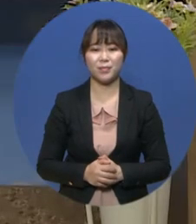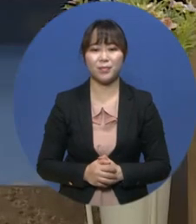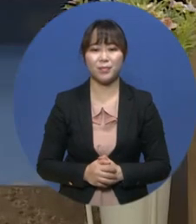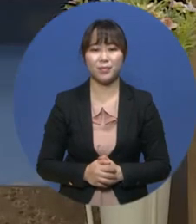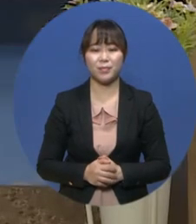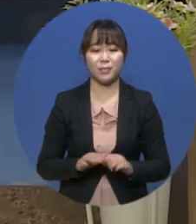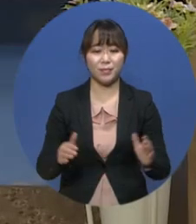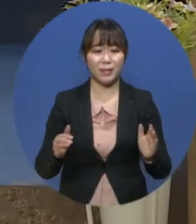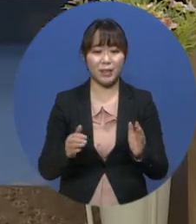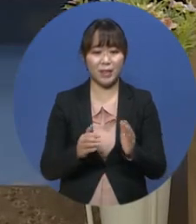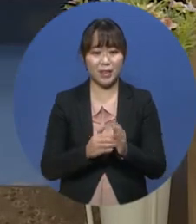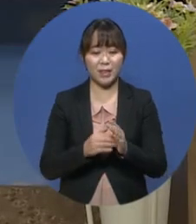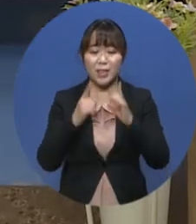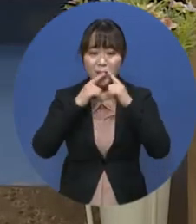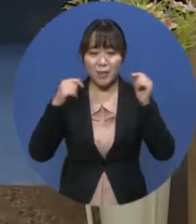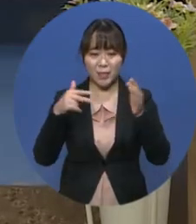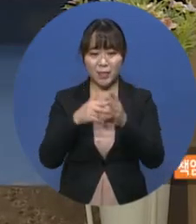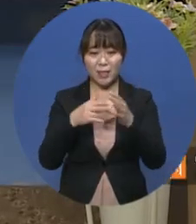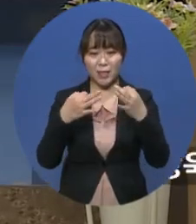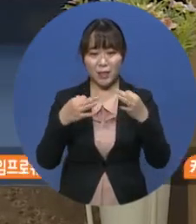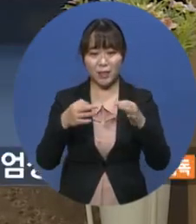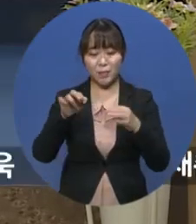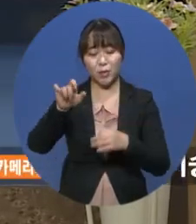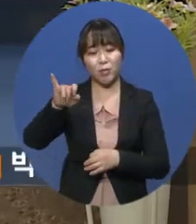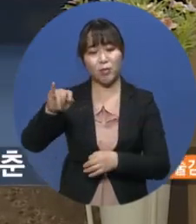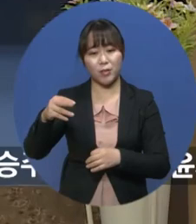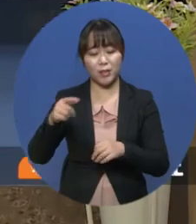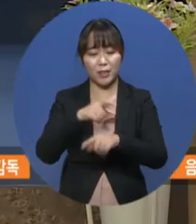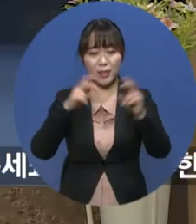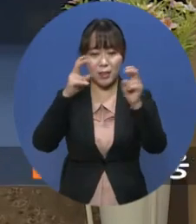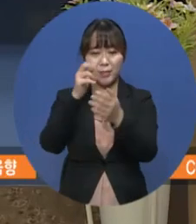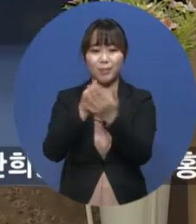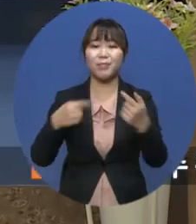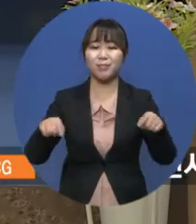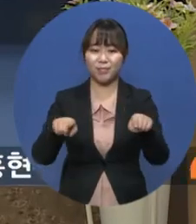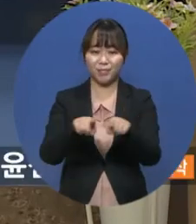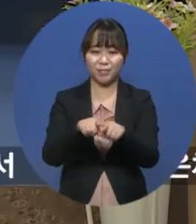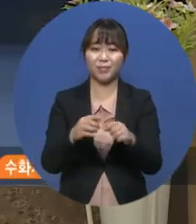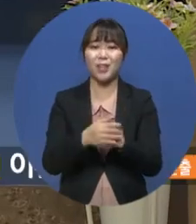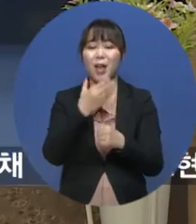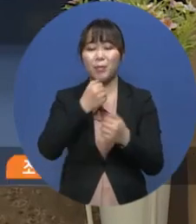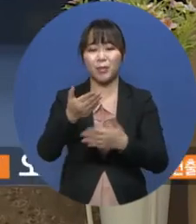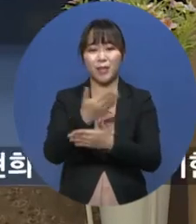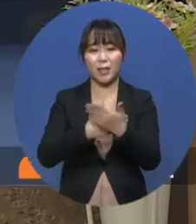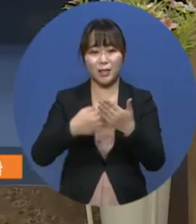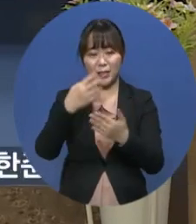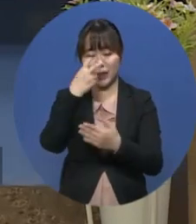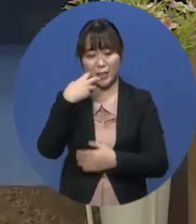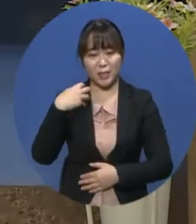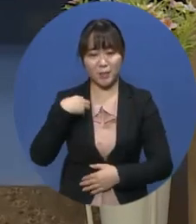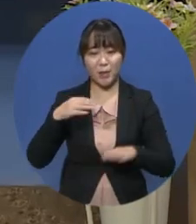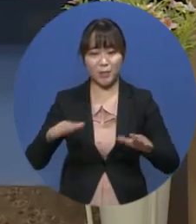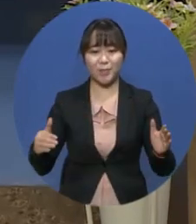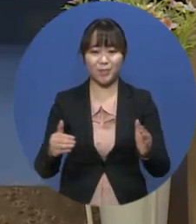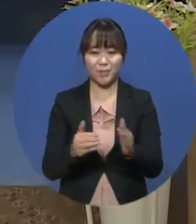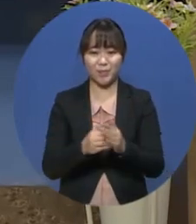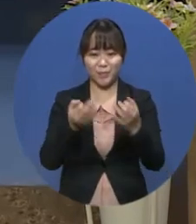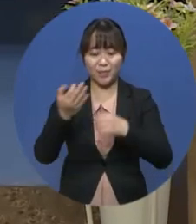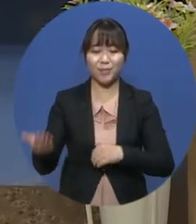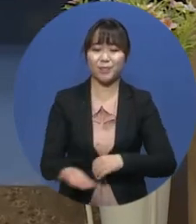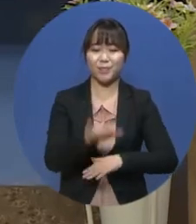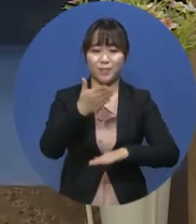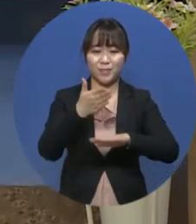네 지금까지 수마일 재단 김건 을 이사장님과 함께 있습니다 행복나눔 지킴이 오늘은 여기까지입니다